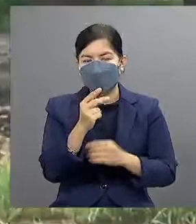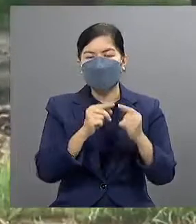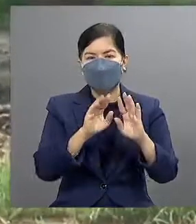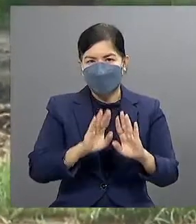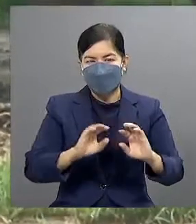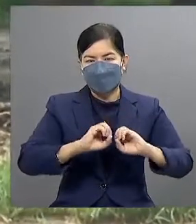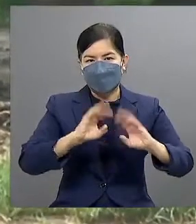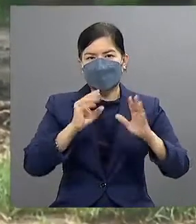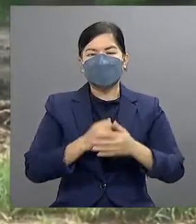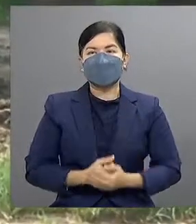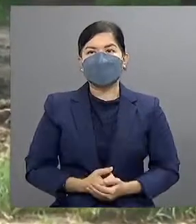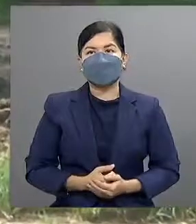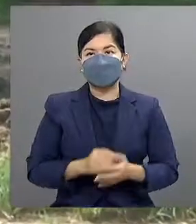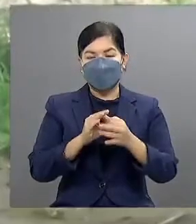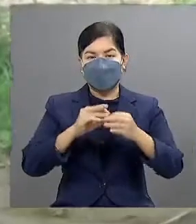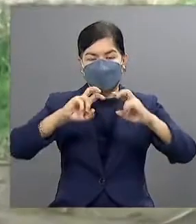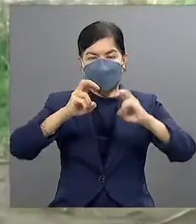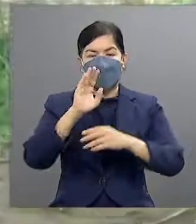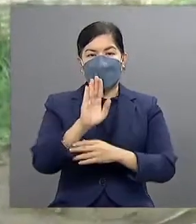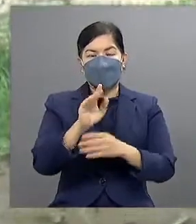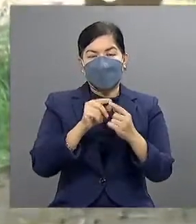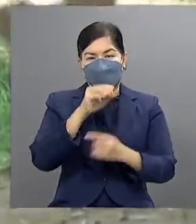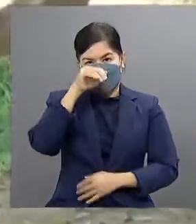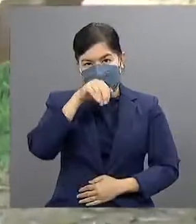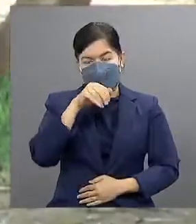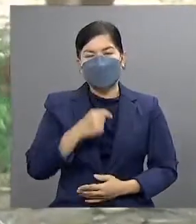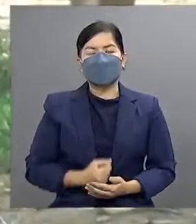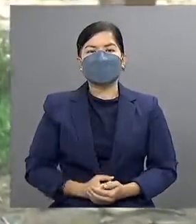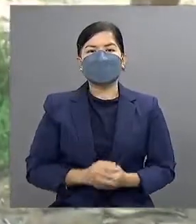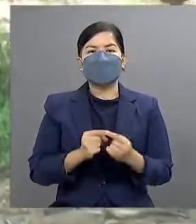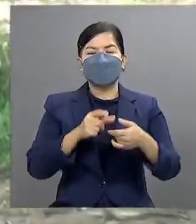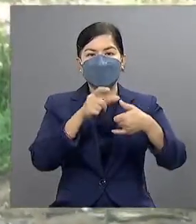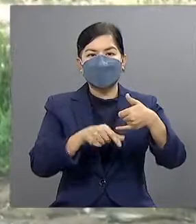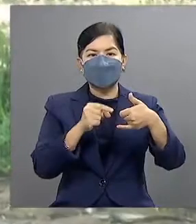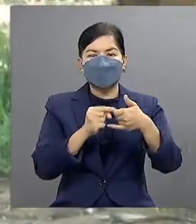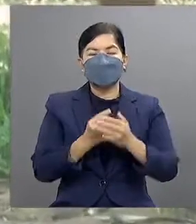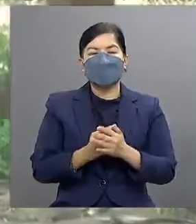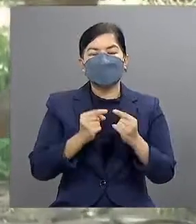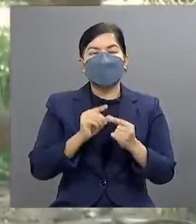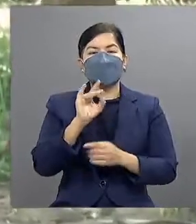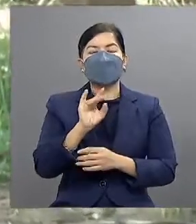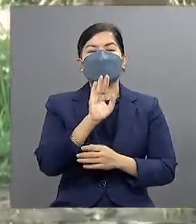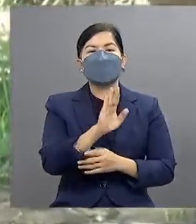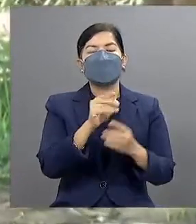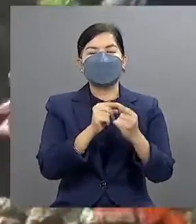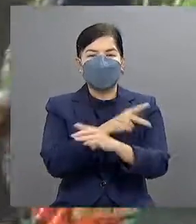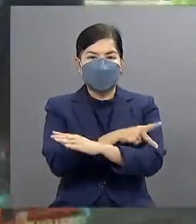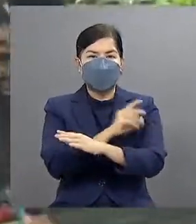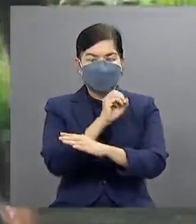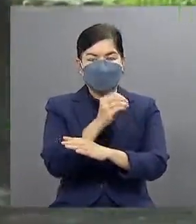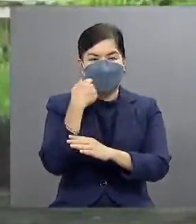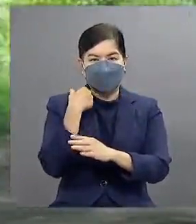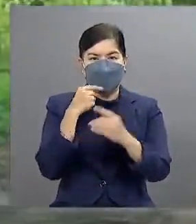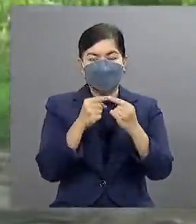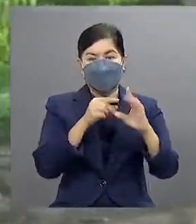าง ข้อมูลจากปศุสัตว์จังหวัดภูเก็ตพบว่ามีการลงทะเบียนผู้เลี้ยงช้างในจังหวัดภูเก็ตรวม27รายมี